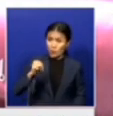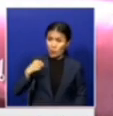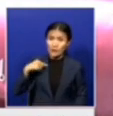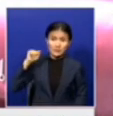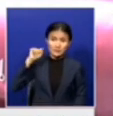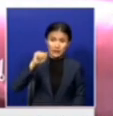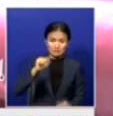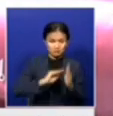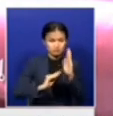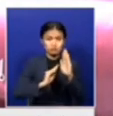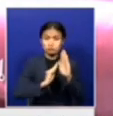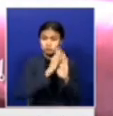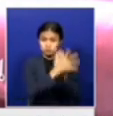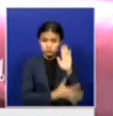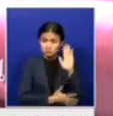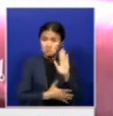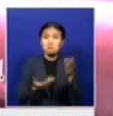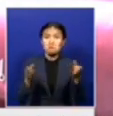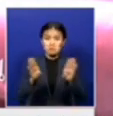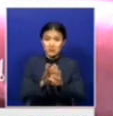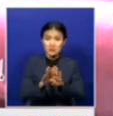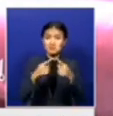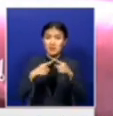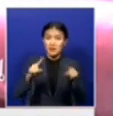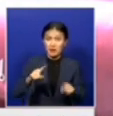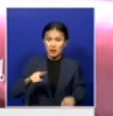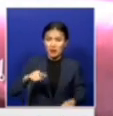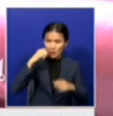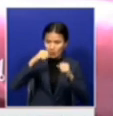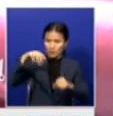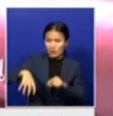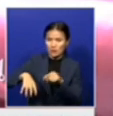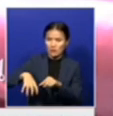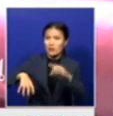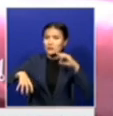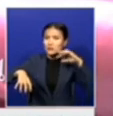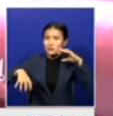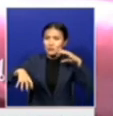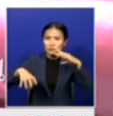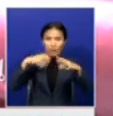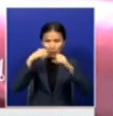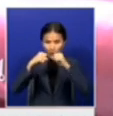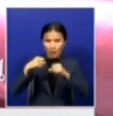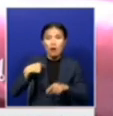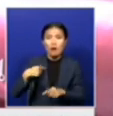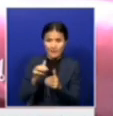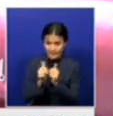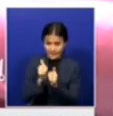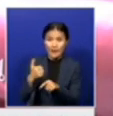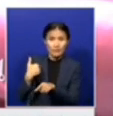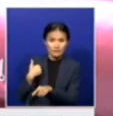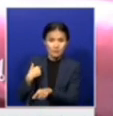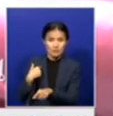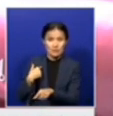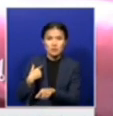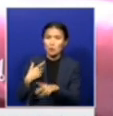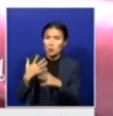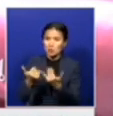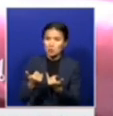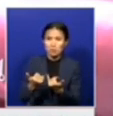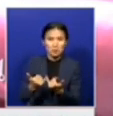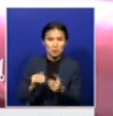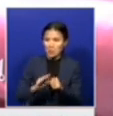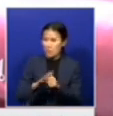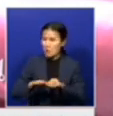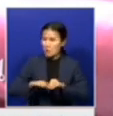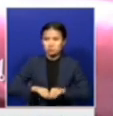วก็แพร่เชื้อในสนามมวยจนเป็นต้นเหตุแห่งการแพร่ระบาดซึ่งนำมาซึ่งคำซึ่งหลังจากแพร่ระบาด